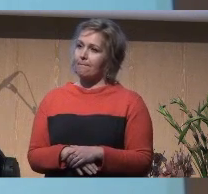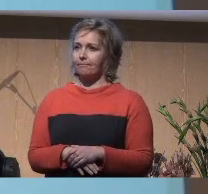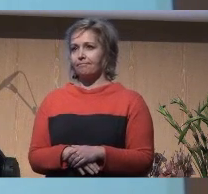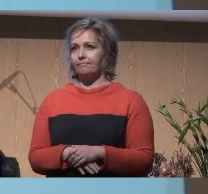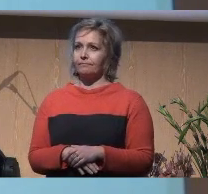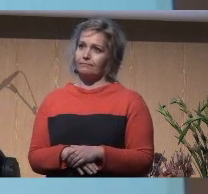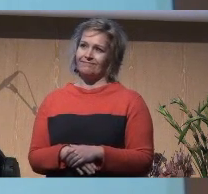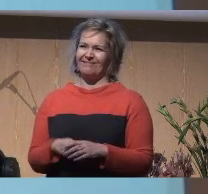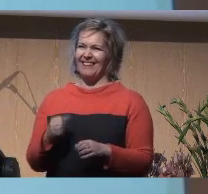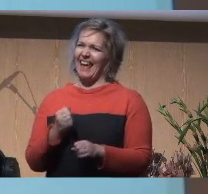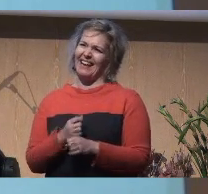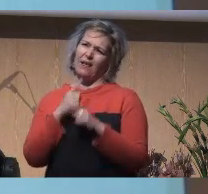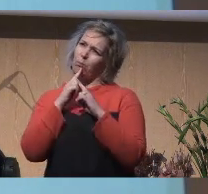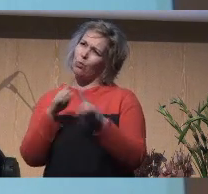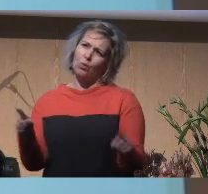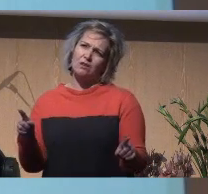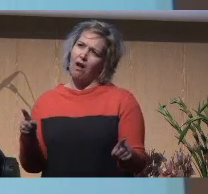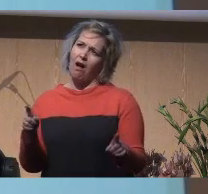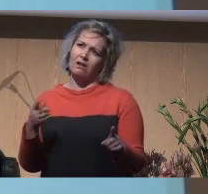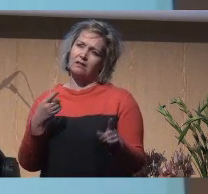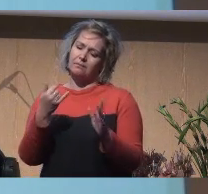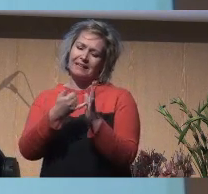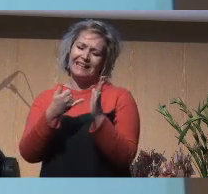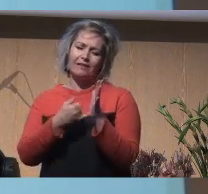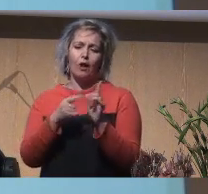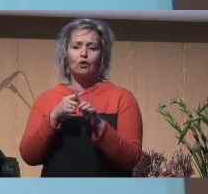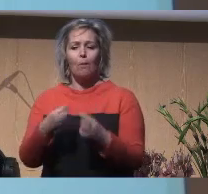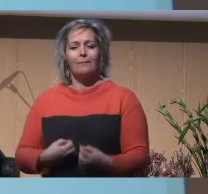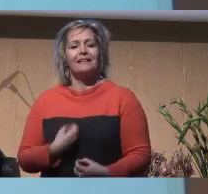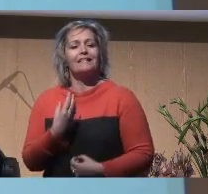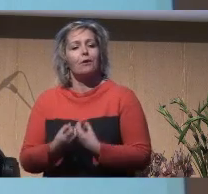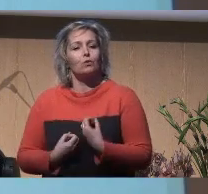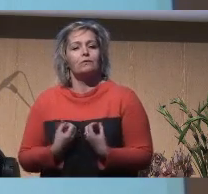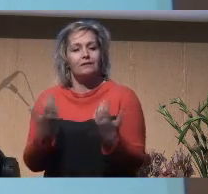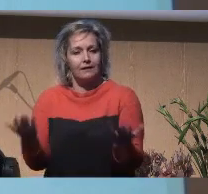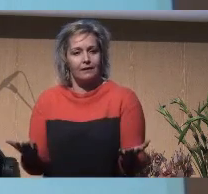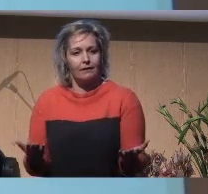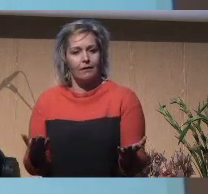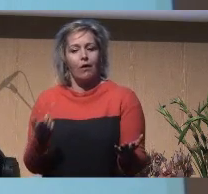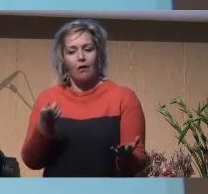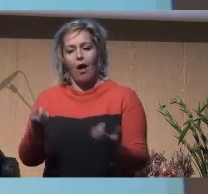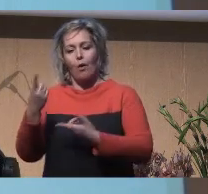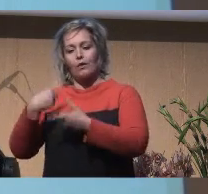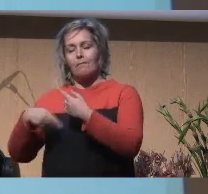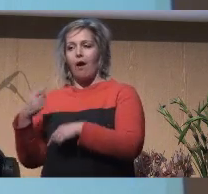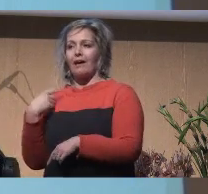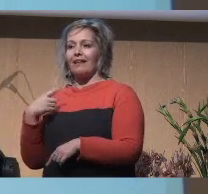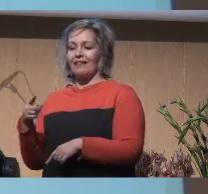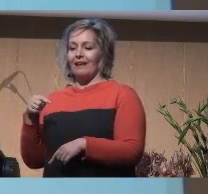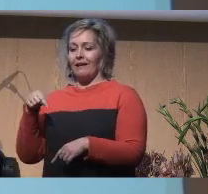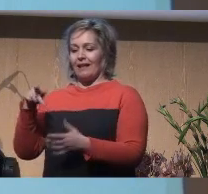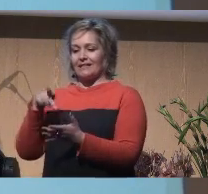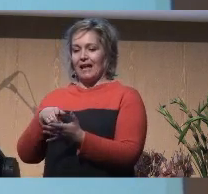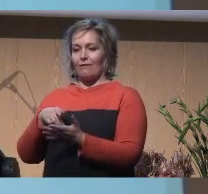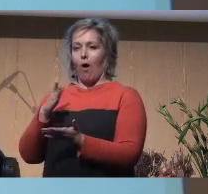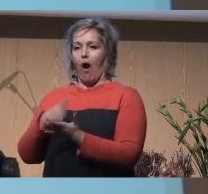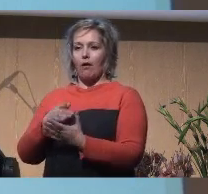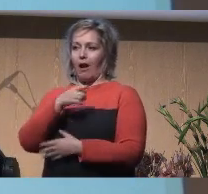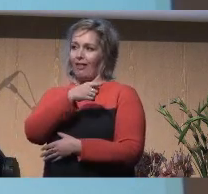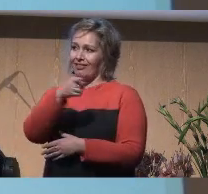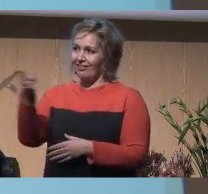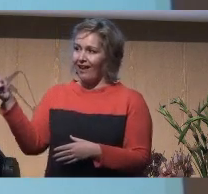eller egentlig ikke budskap, ikke så mye innhold, som en inspirasjon til, å gå tilbake til det stedet hvor akkurat